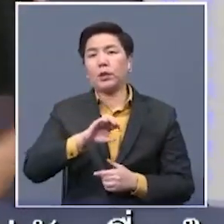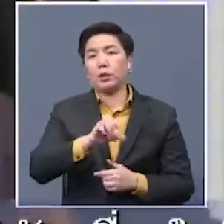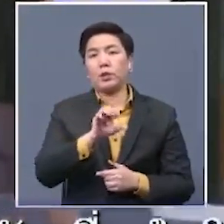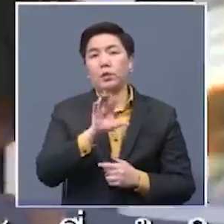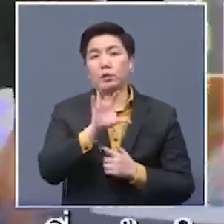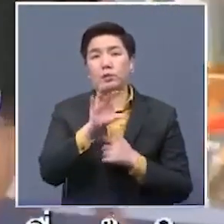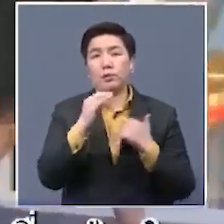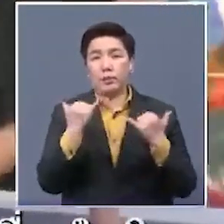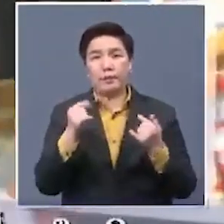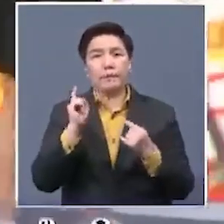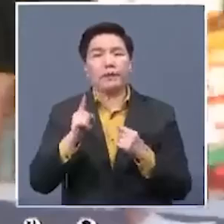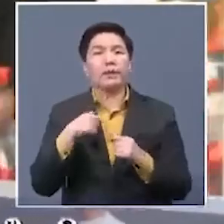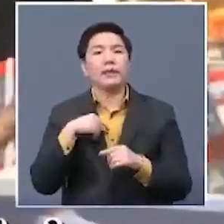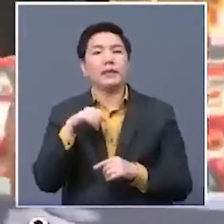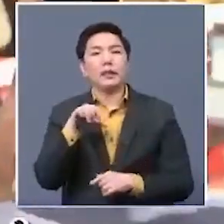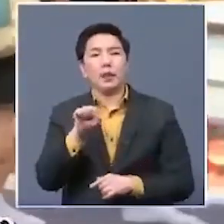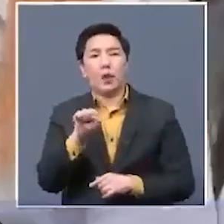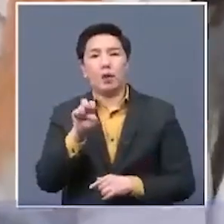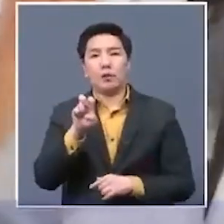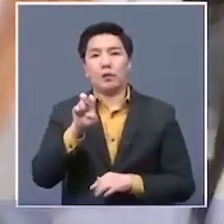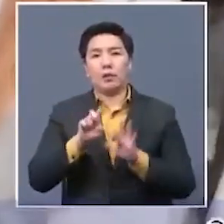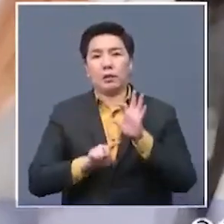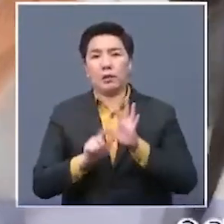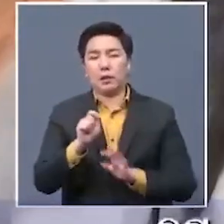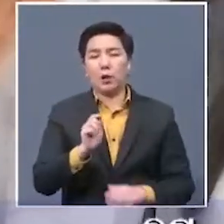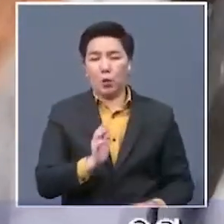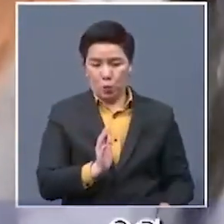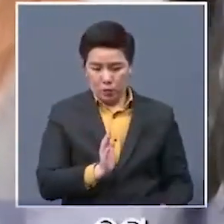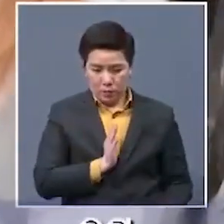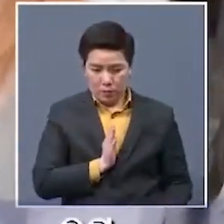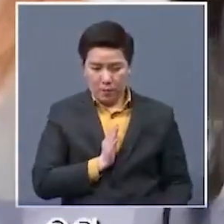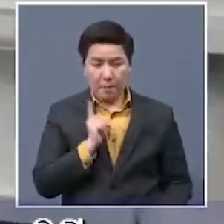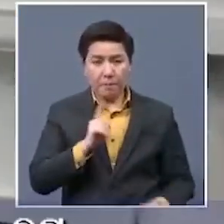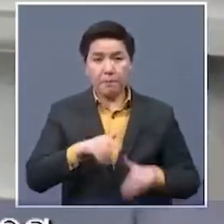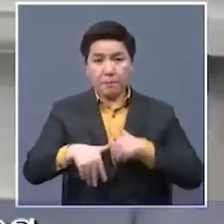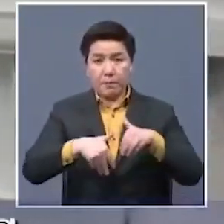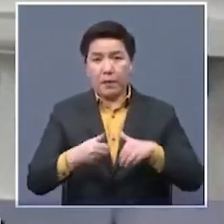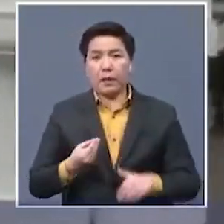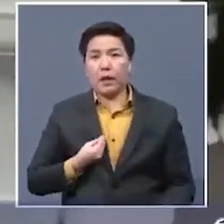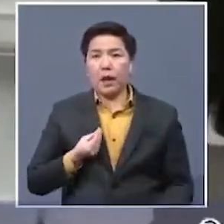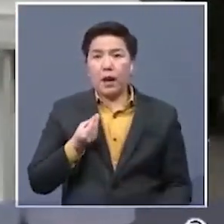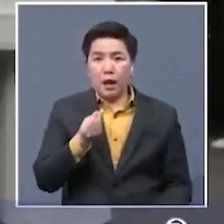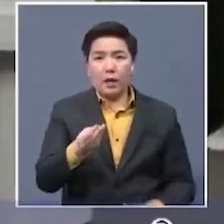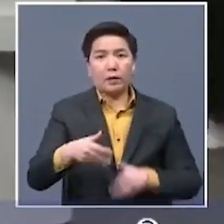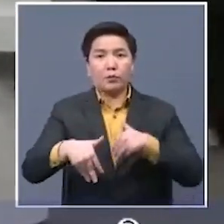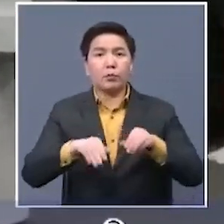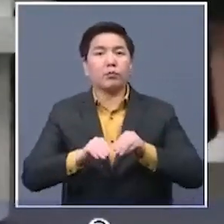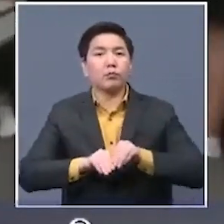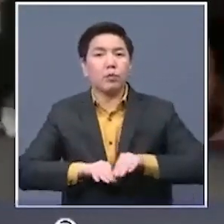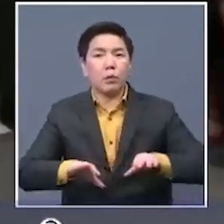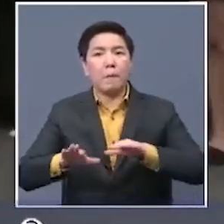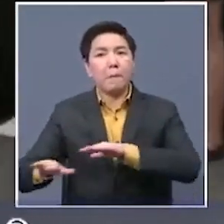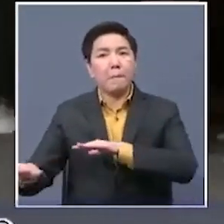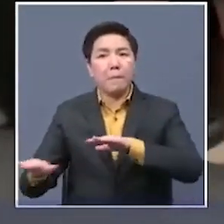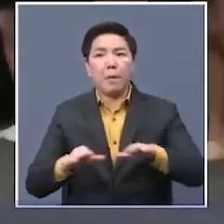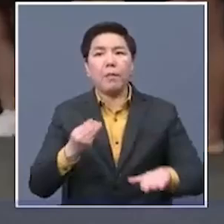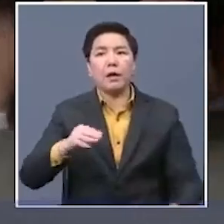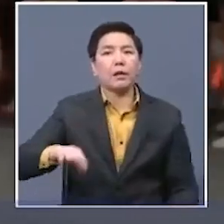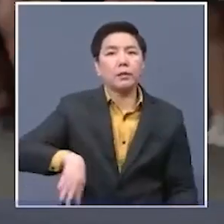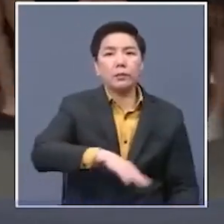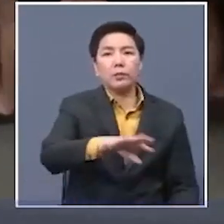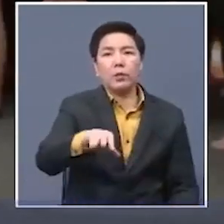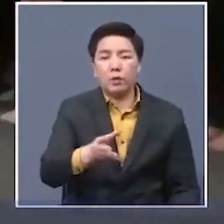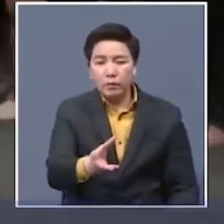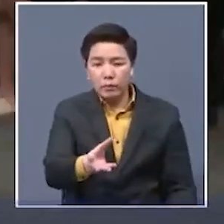โทรทัศน์กองทัพบกเป็นสื่อที่นำเสนอข้อมูลข่าวสารที่เที่ยงตรงและเป็นทีวีสาธารณะเพื่อความมั่นคงที่พร้อมจะให้ความรู้และ